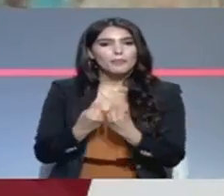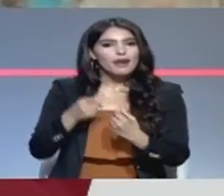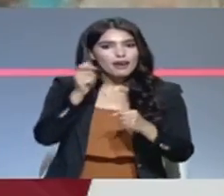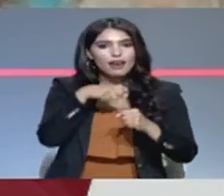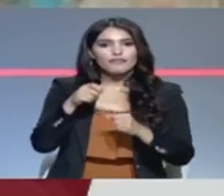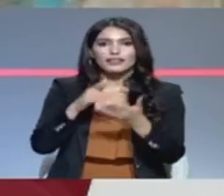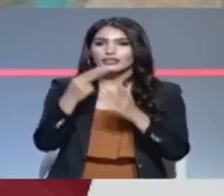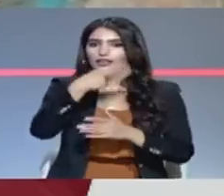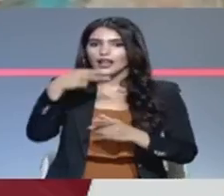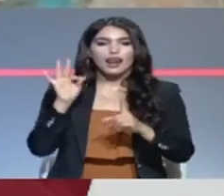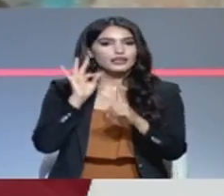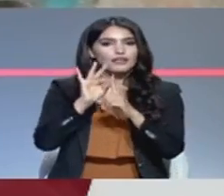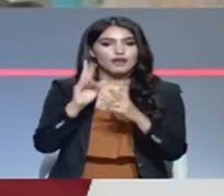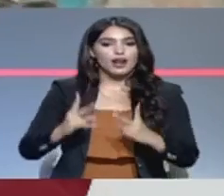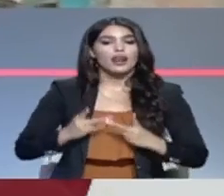لأجل الحياة،